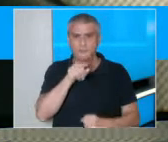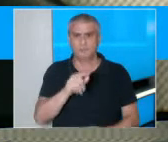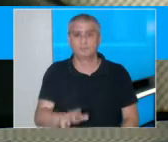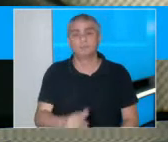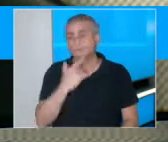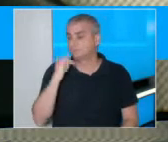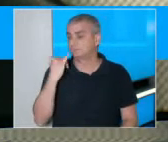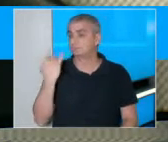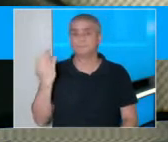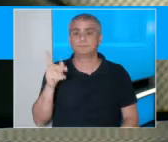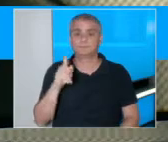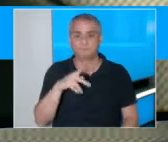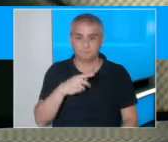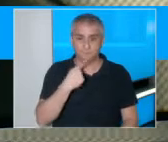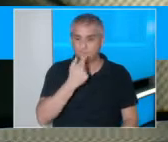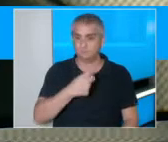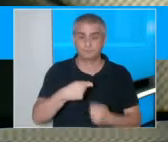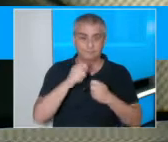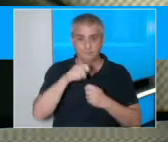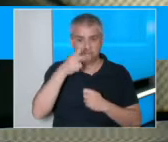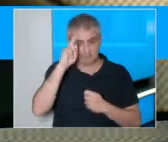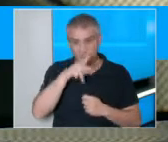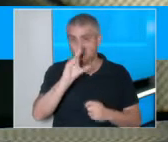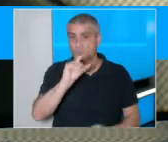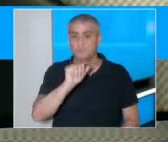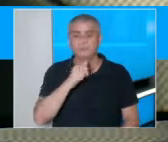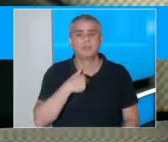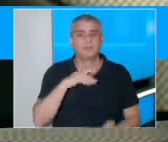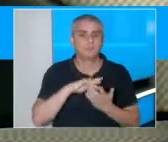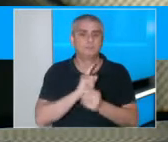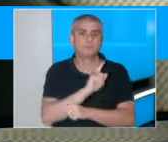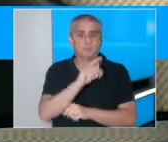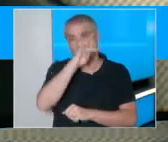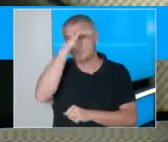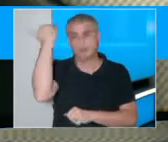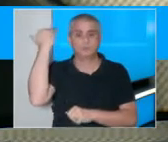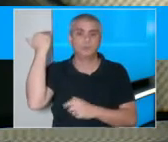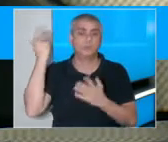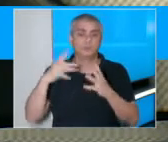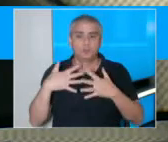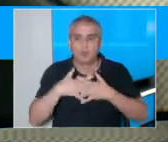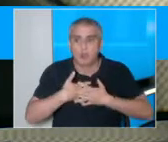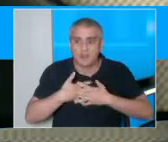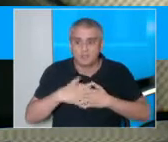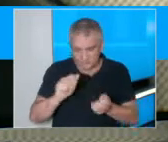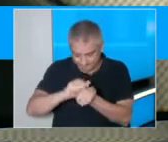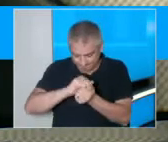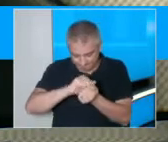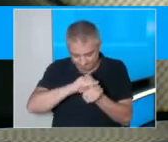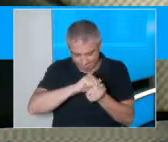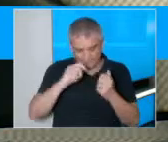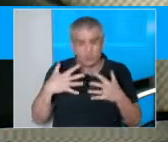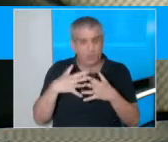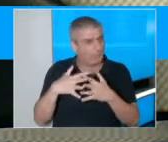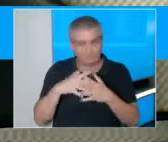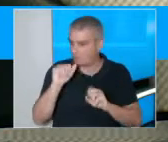ככה. נכון, כמו שלא שמענו חברי כנסת מהליכוד כמו דודי אמסלם. אנחנו נמצאים בתקופה של הקצנה. יש פה קואליציה שדורסת. יש פה